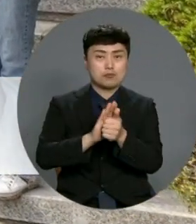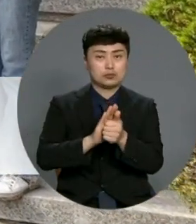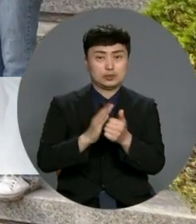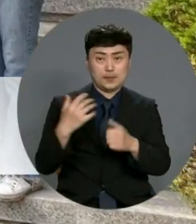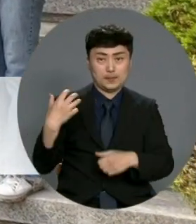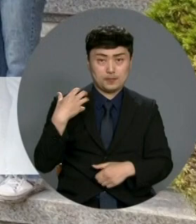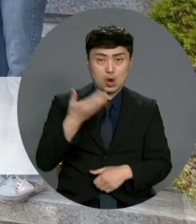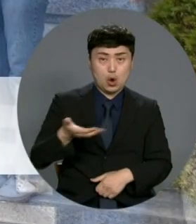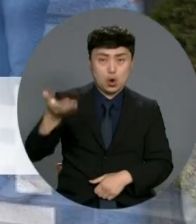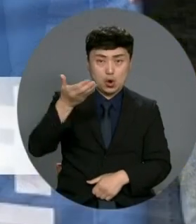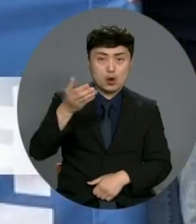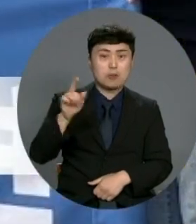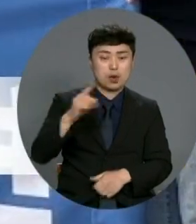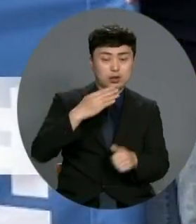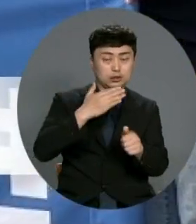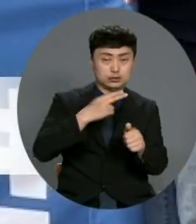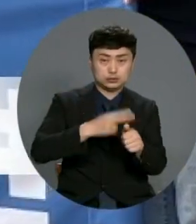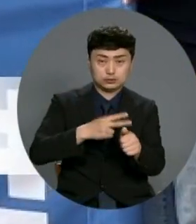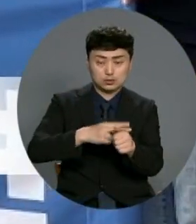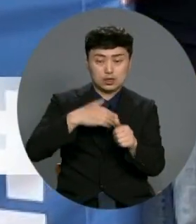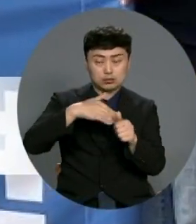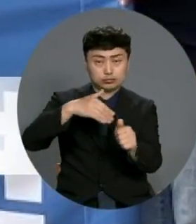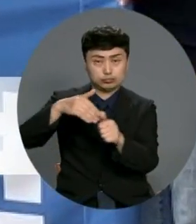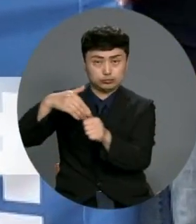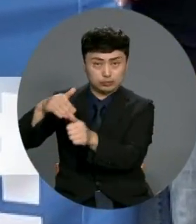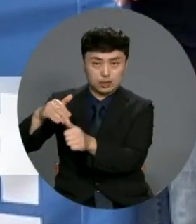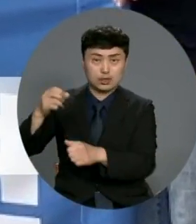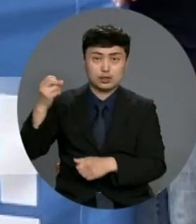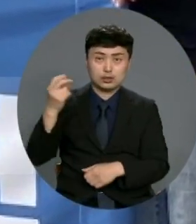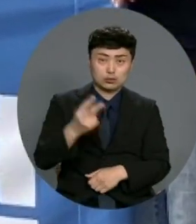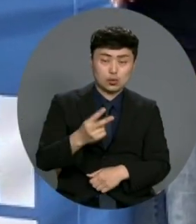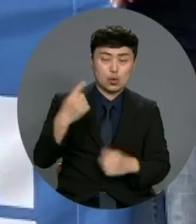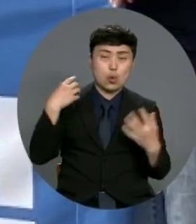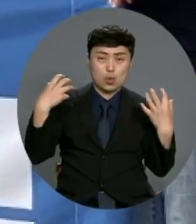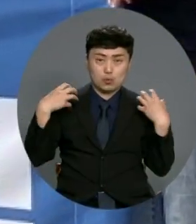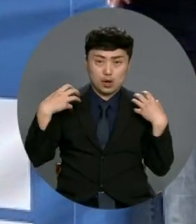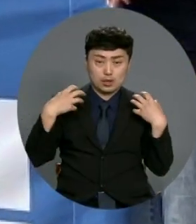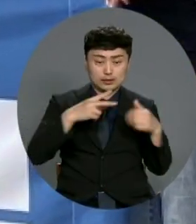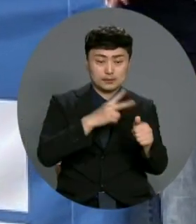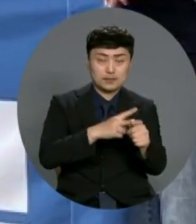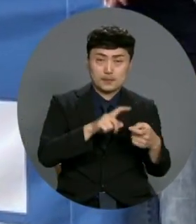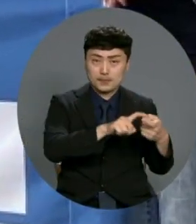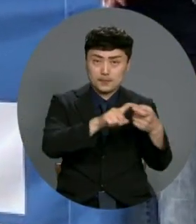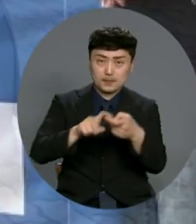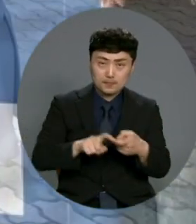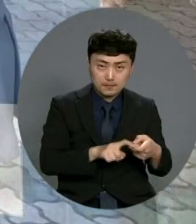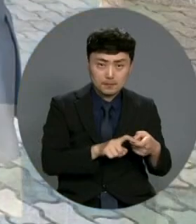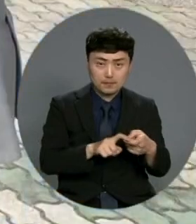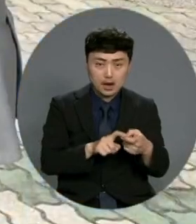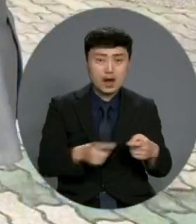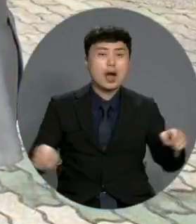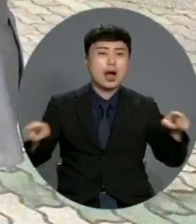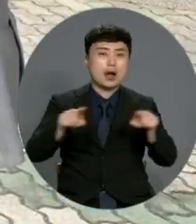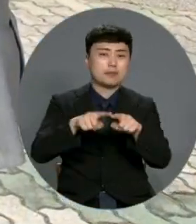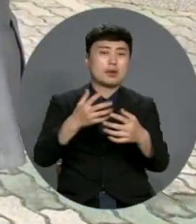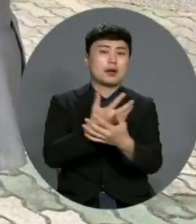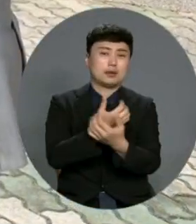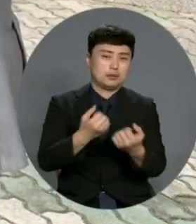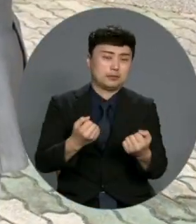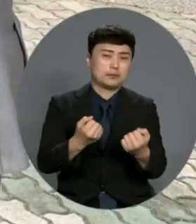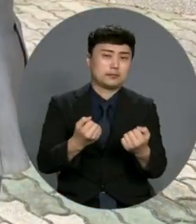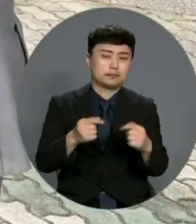높이기 위해서 장학관과 장학사를 추가 배치할 것과 교육청과 교사단체들의 공동협의체 구성도